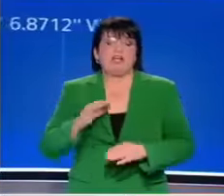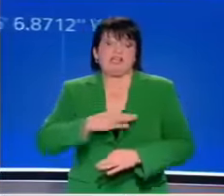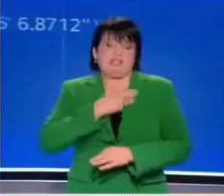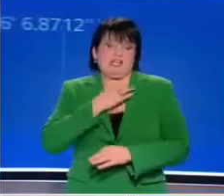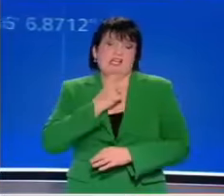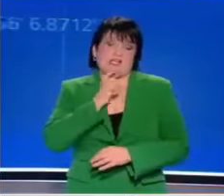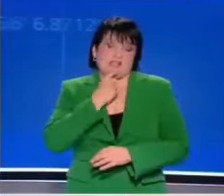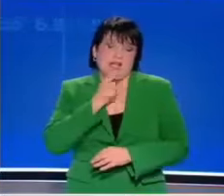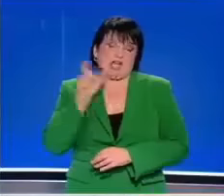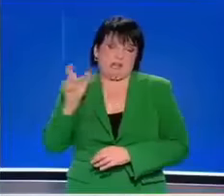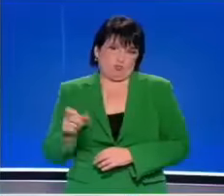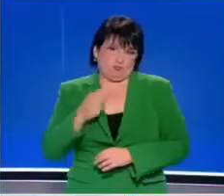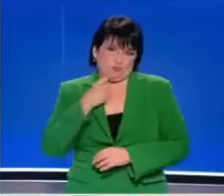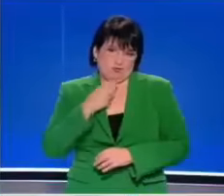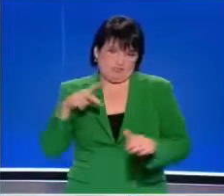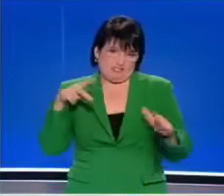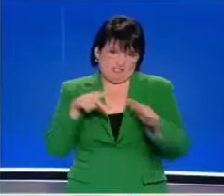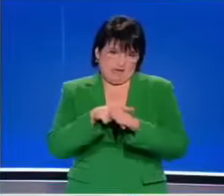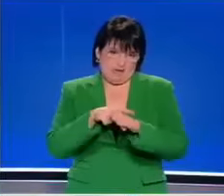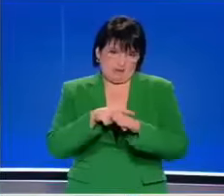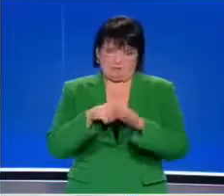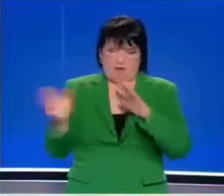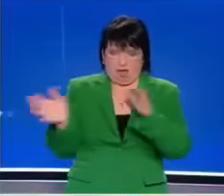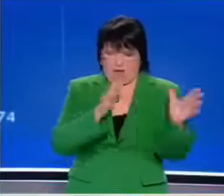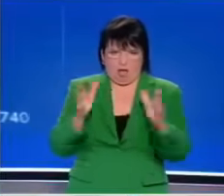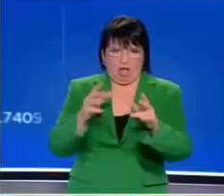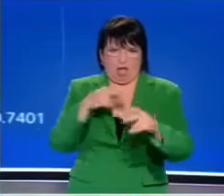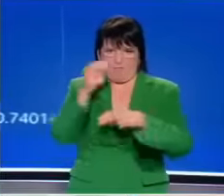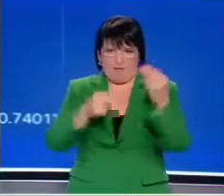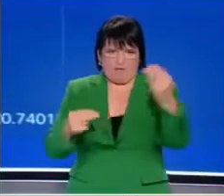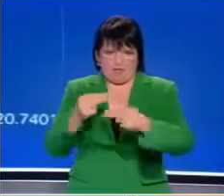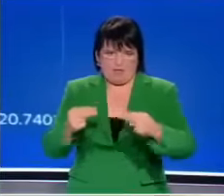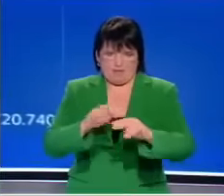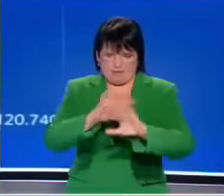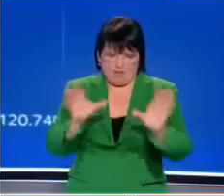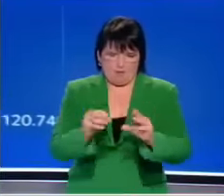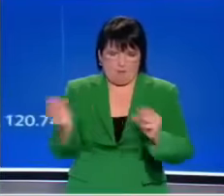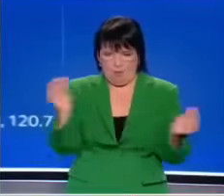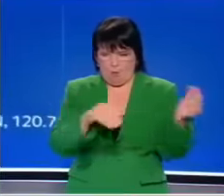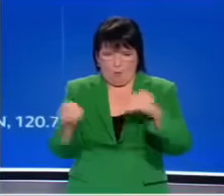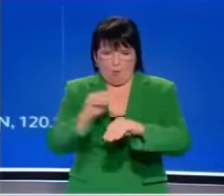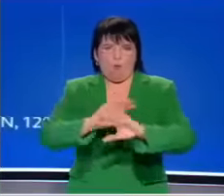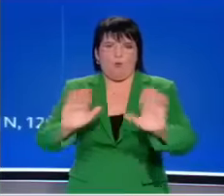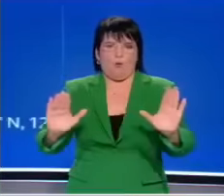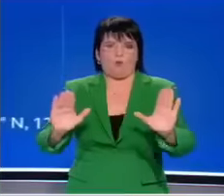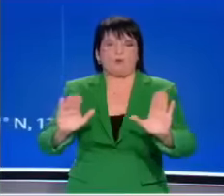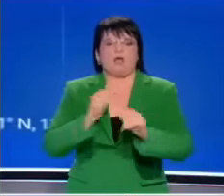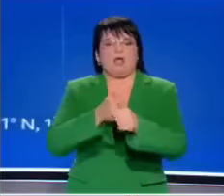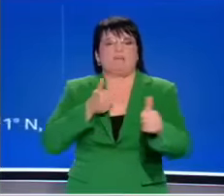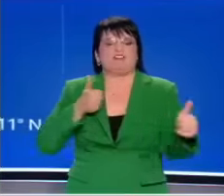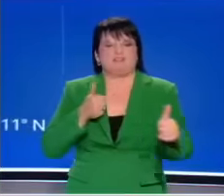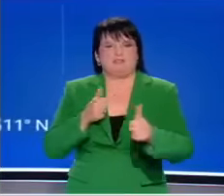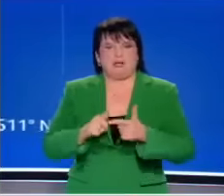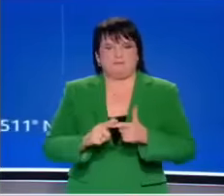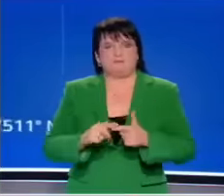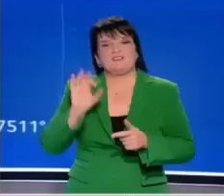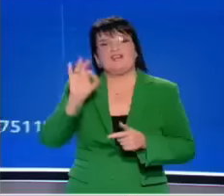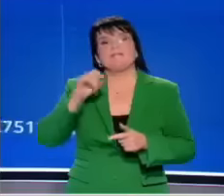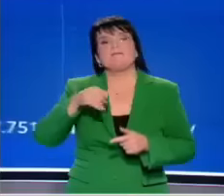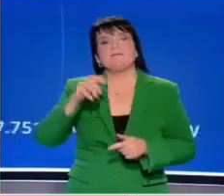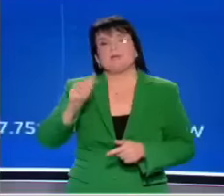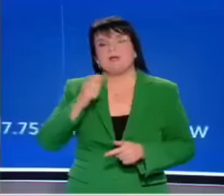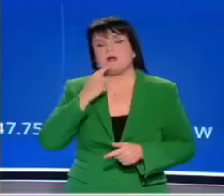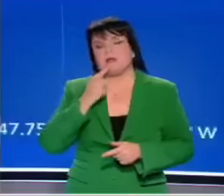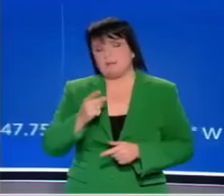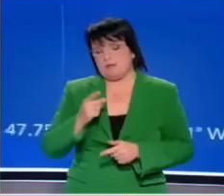κύριε γ ε ε γιατί μετε σε τα ζ τα λειτουργεί και μετά παντ σε όλα ο φπα που λέει ότι δεν λειτουργεί αν